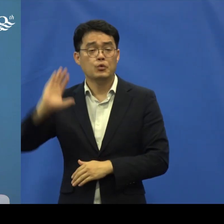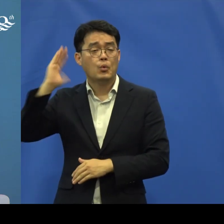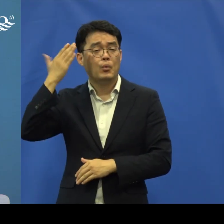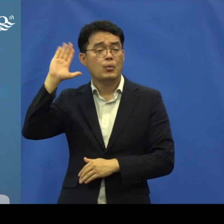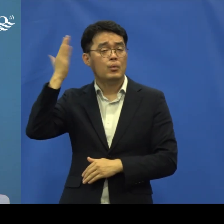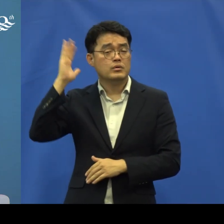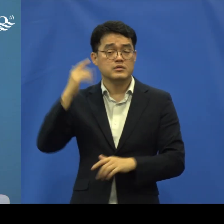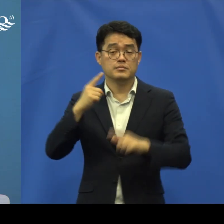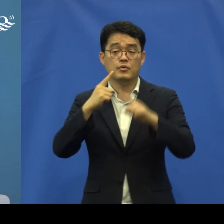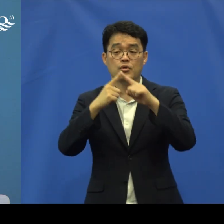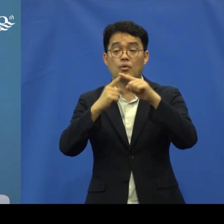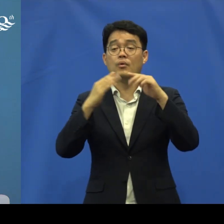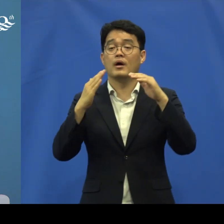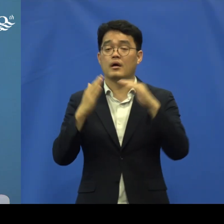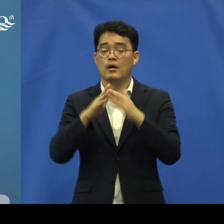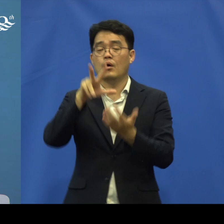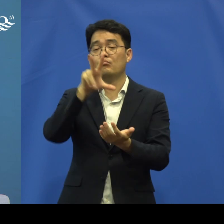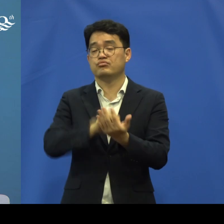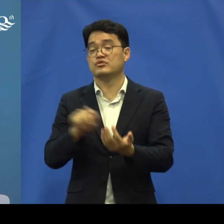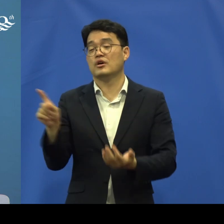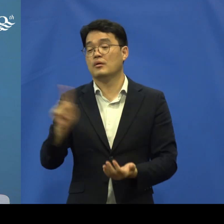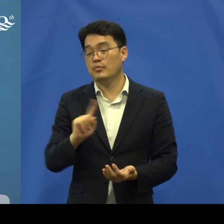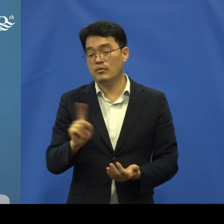쓸데없는 논쟁으로 세월을 다 보내요.